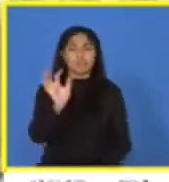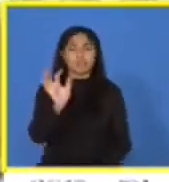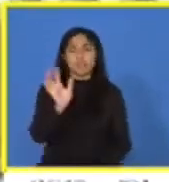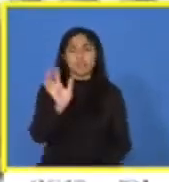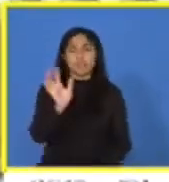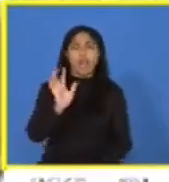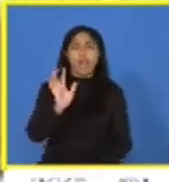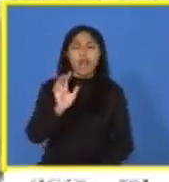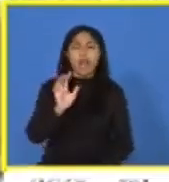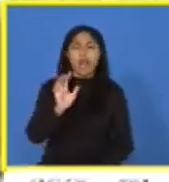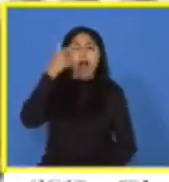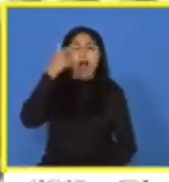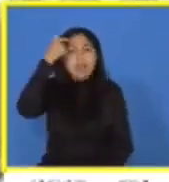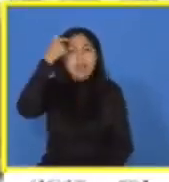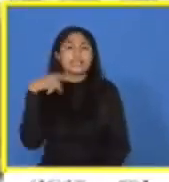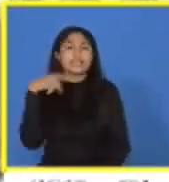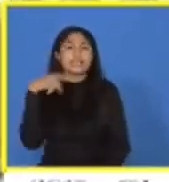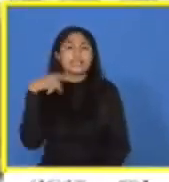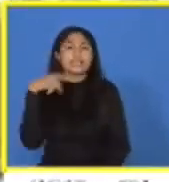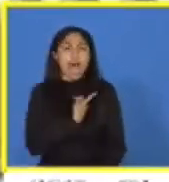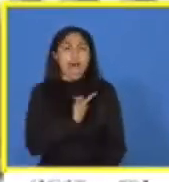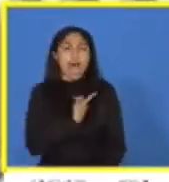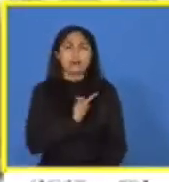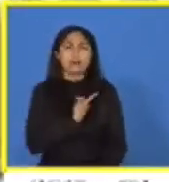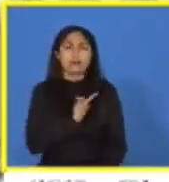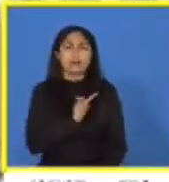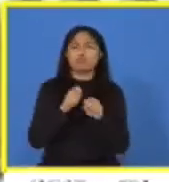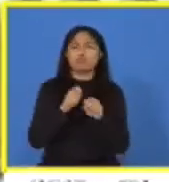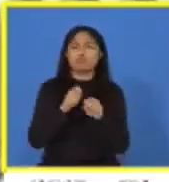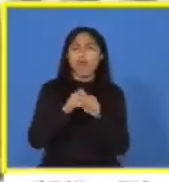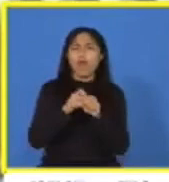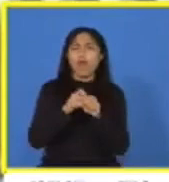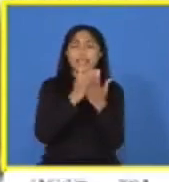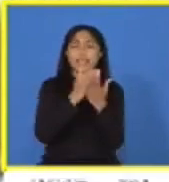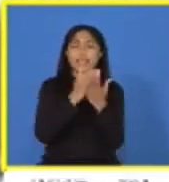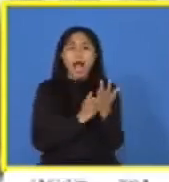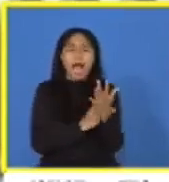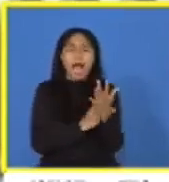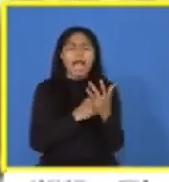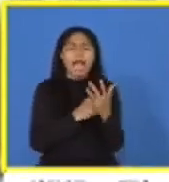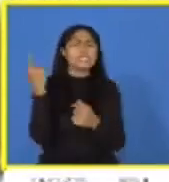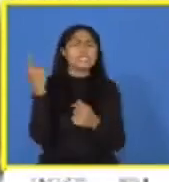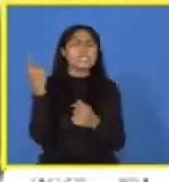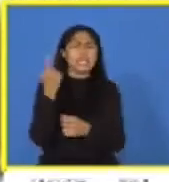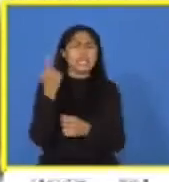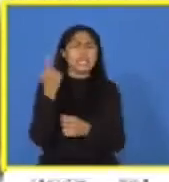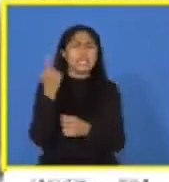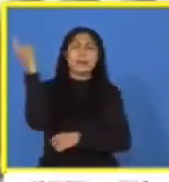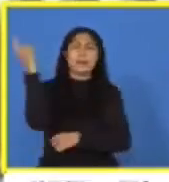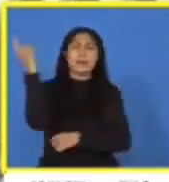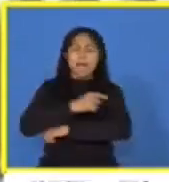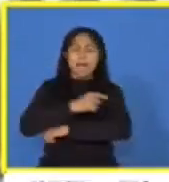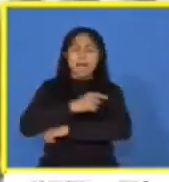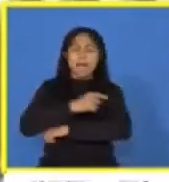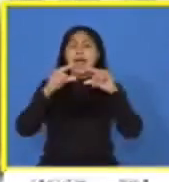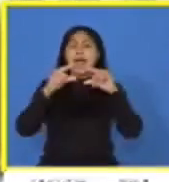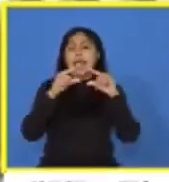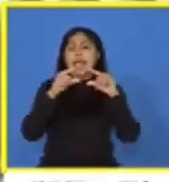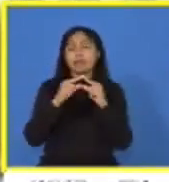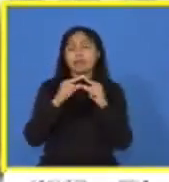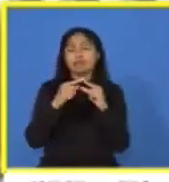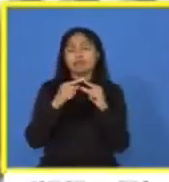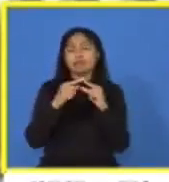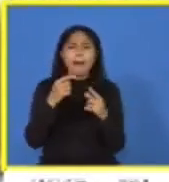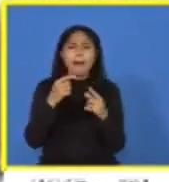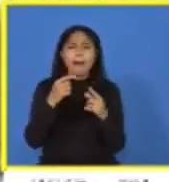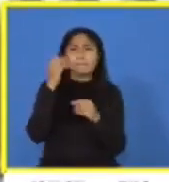Oh, tidak. Karena kita juga melakukan pendataan setiap hari, analisa kecenderungan tren